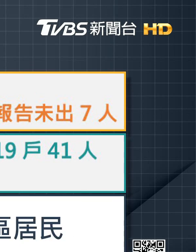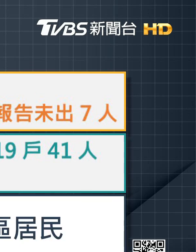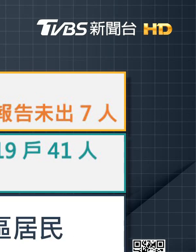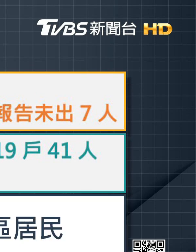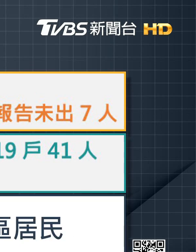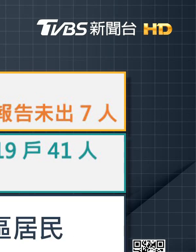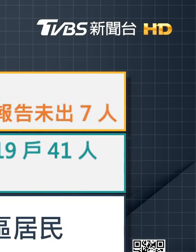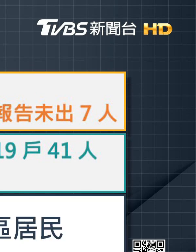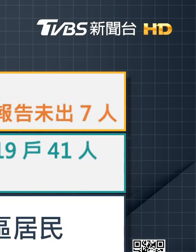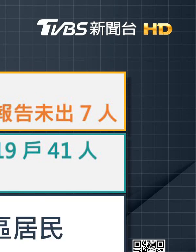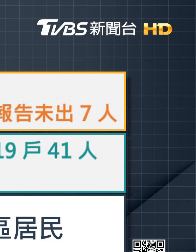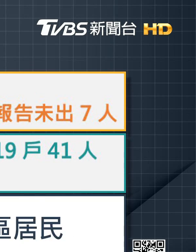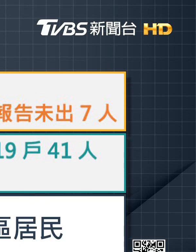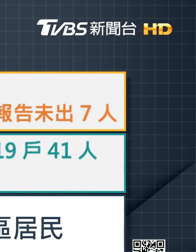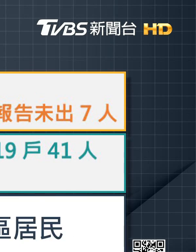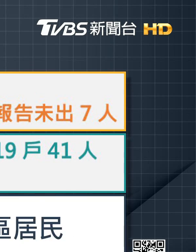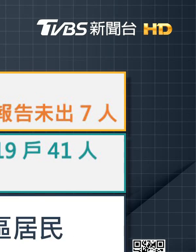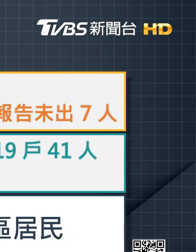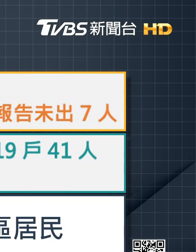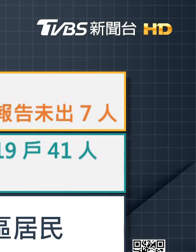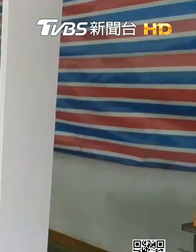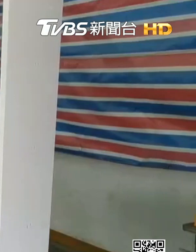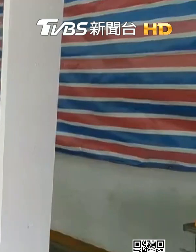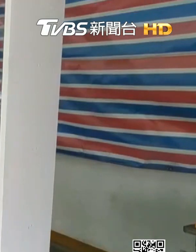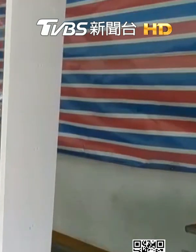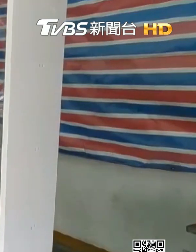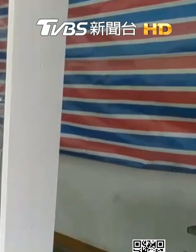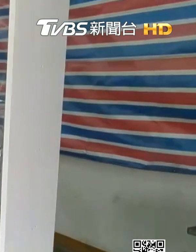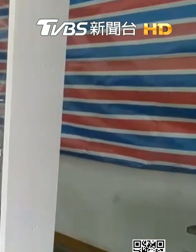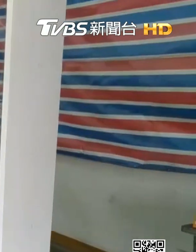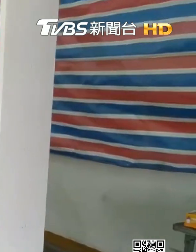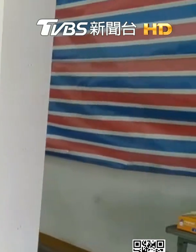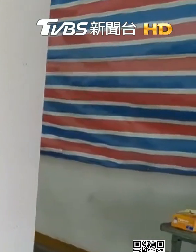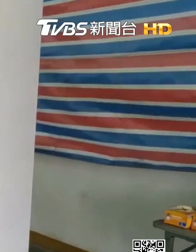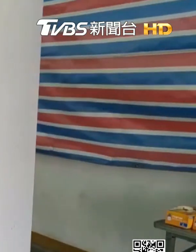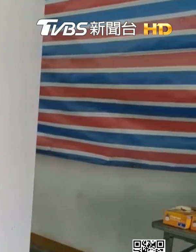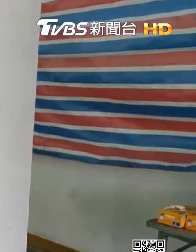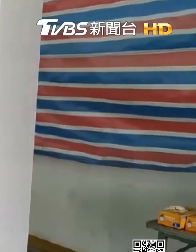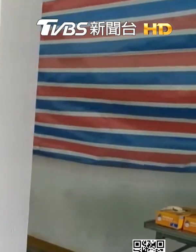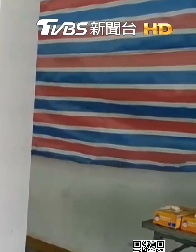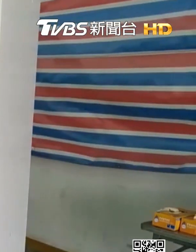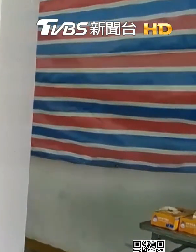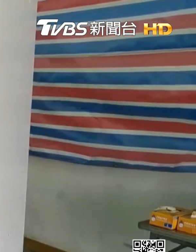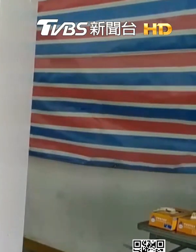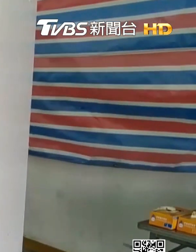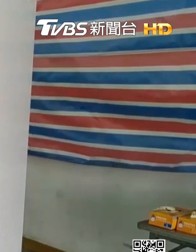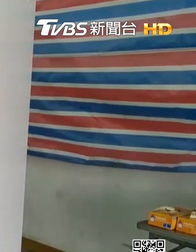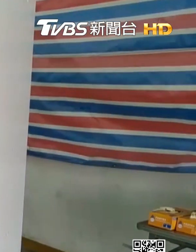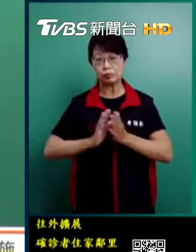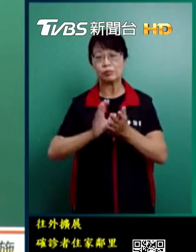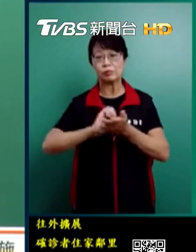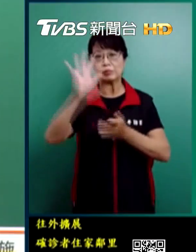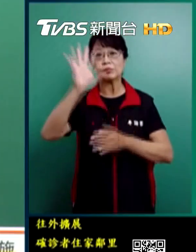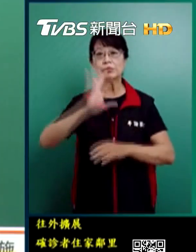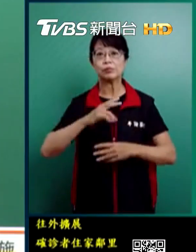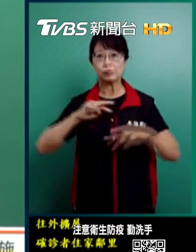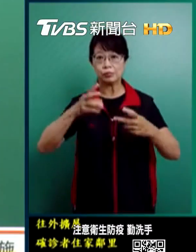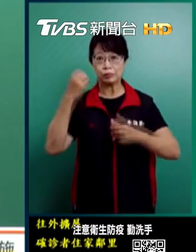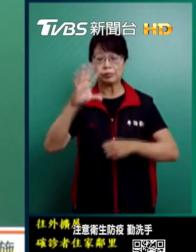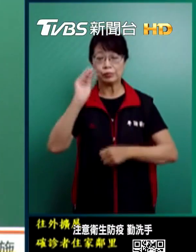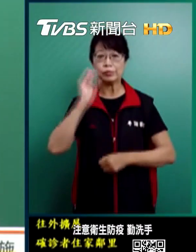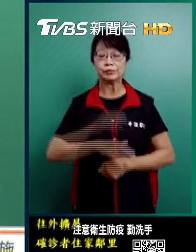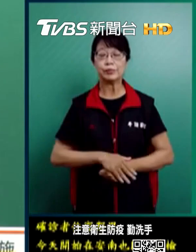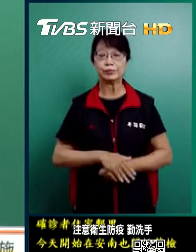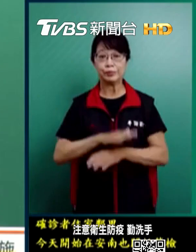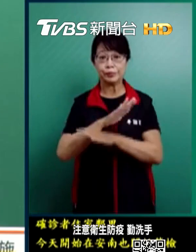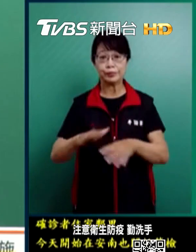都是 PCR 阴性，也扩大到第三圈，针对果菜市场以及安南区民增设2处扩大筛检站。 另外是在安南